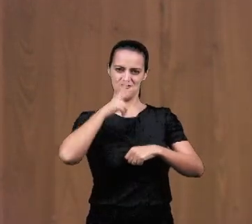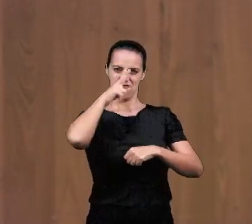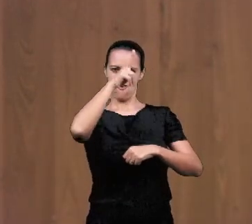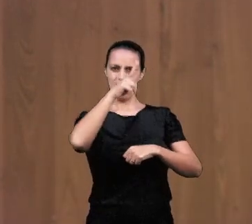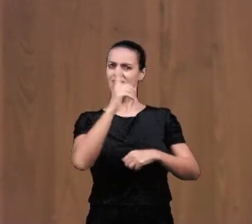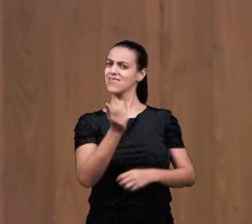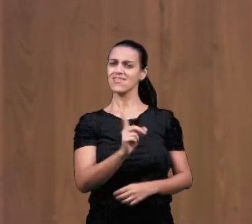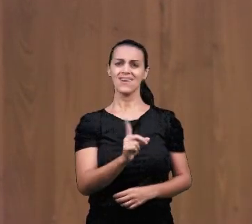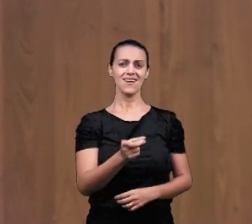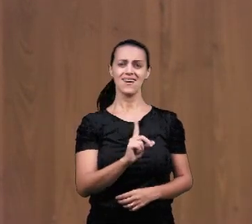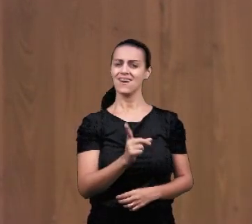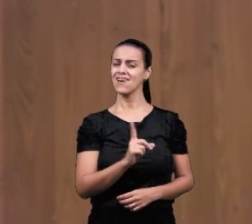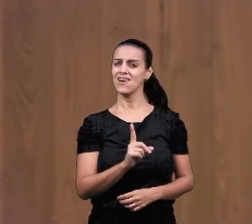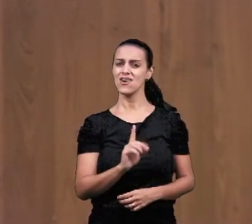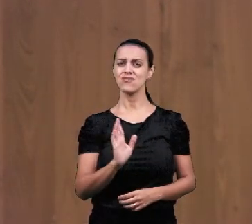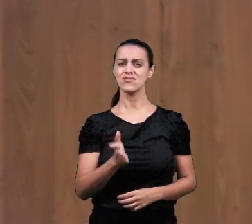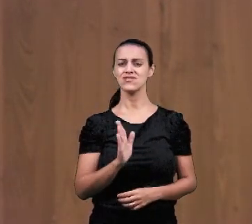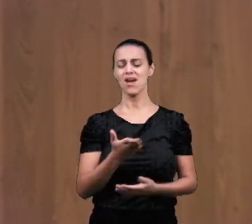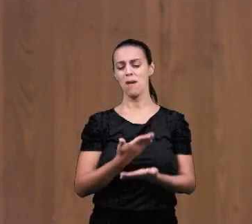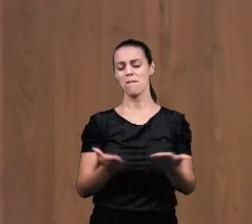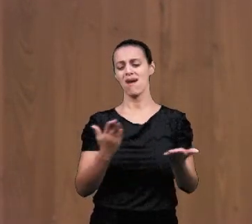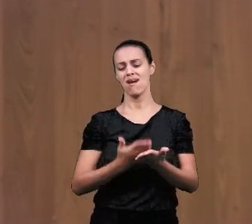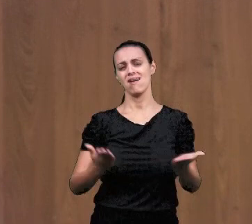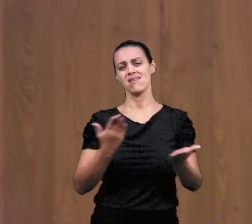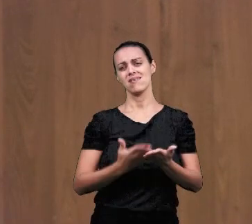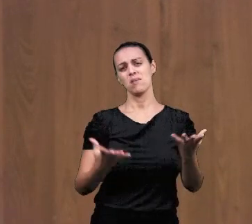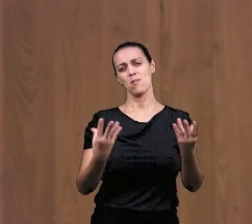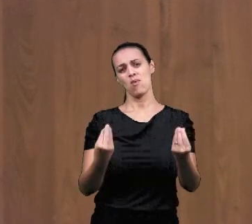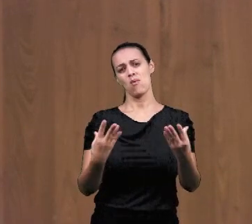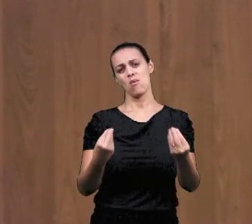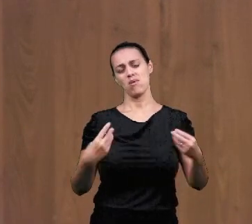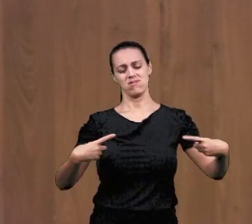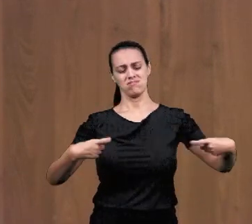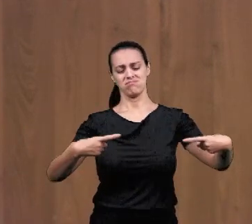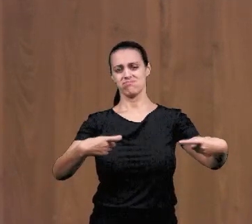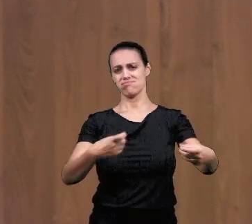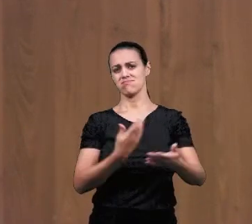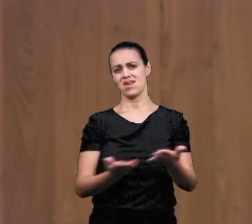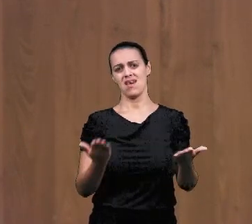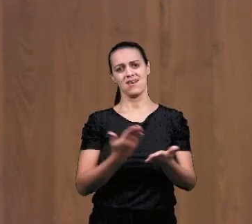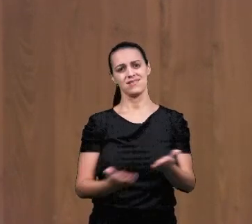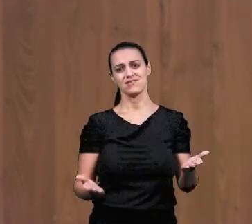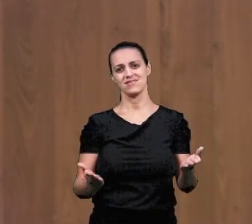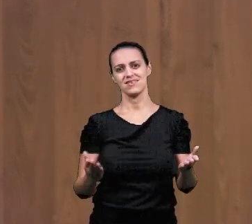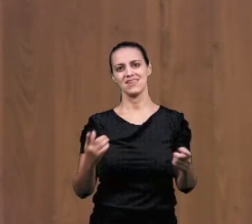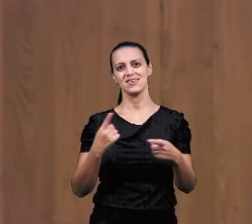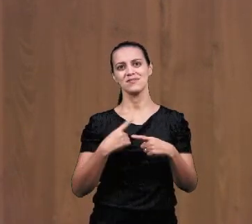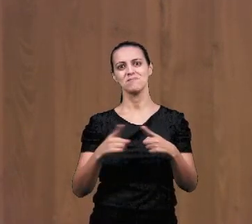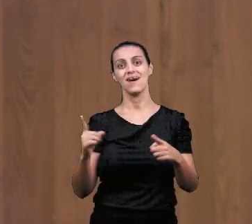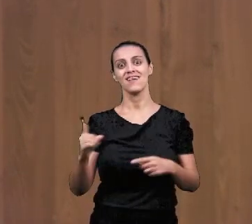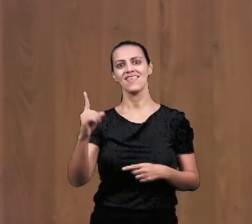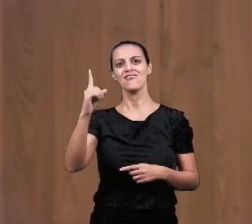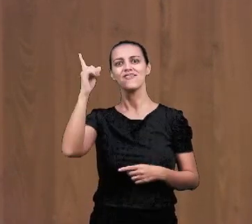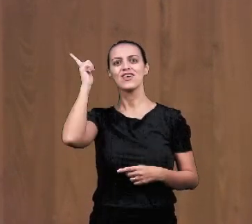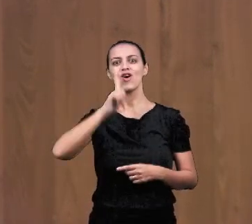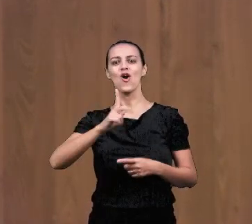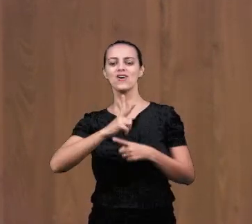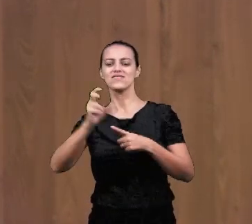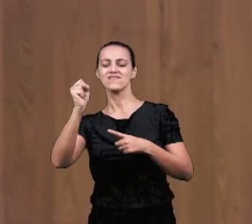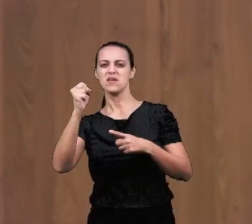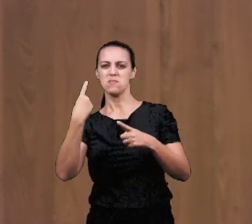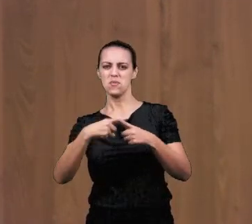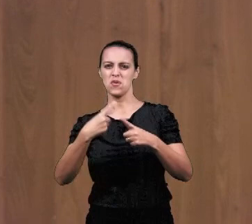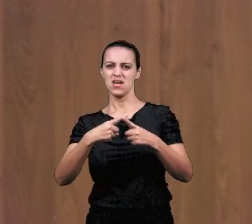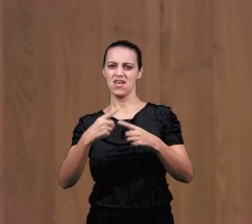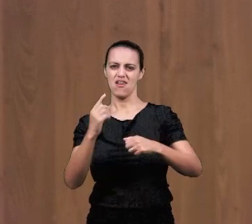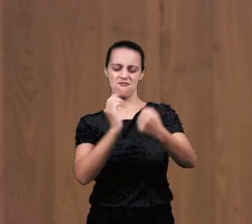David. L'armée d'Israël avait perdu beaucoup de batailles avec Saül contre les Philistins, mais avec David, il a été victorieux. David était